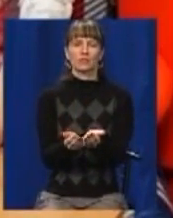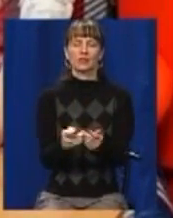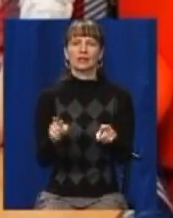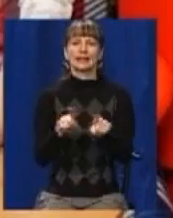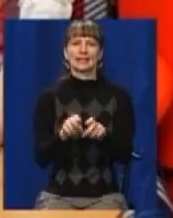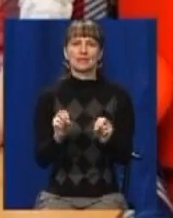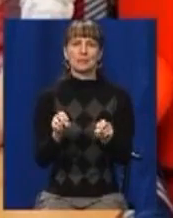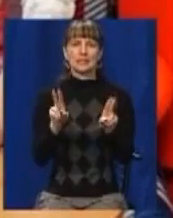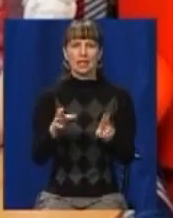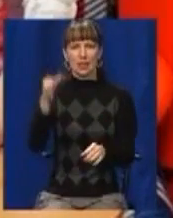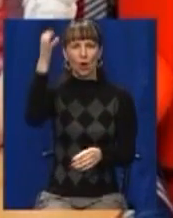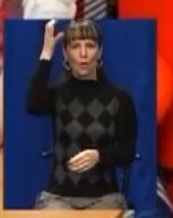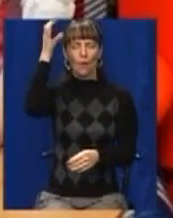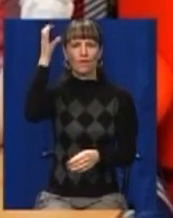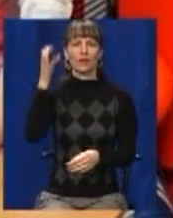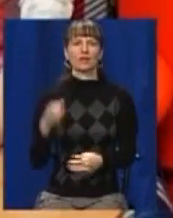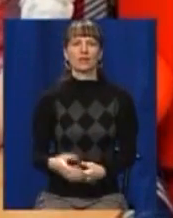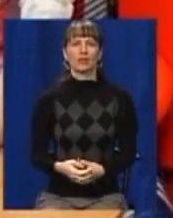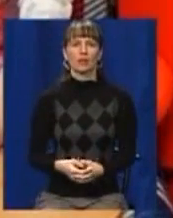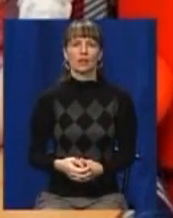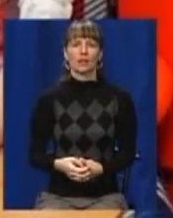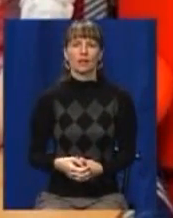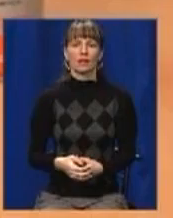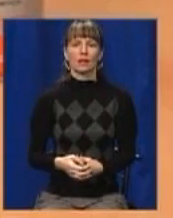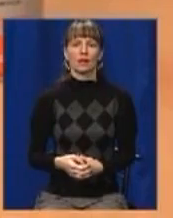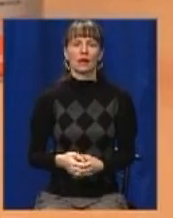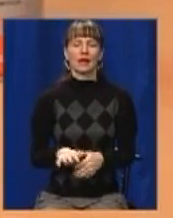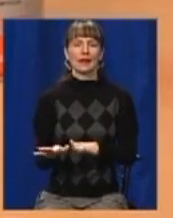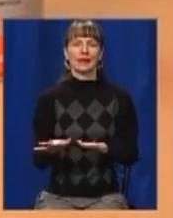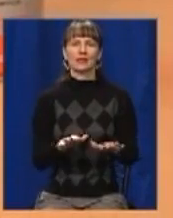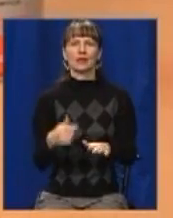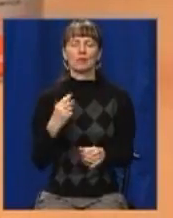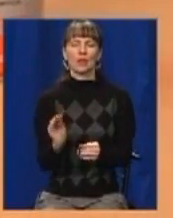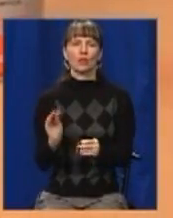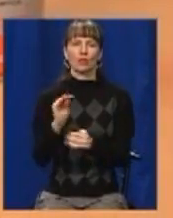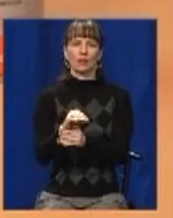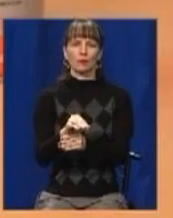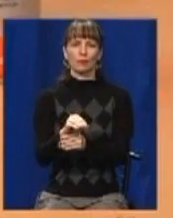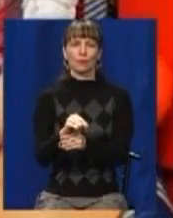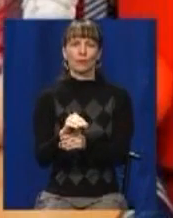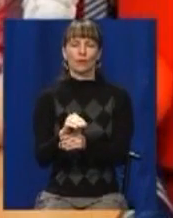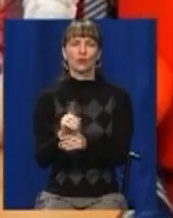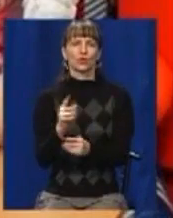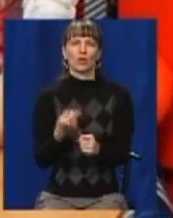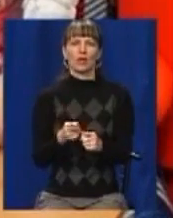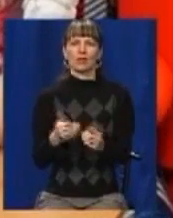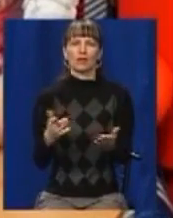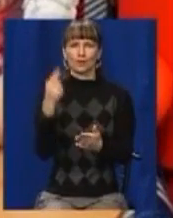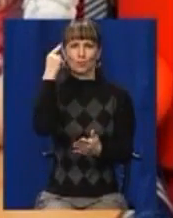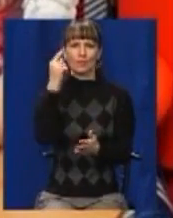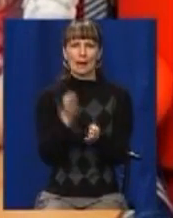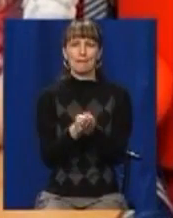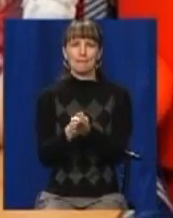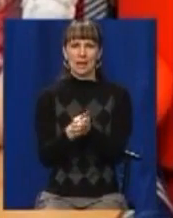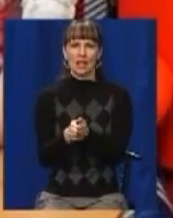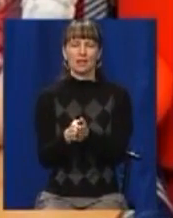такий спеціальний науковий, наукова така рідина, ми її зараз додамо. Що це, як ти вважаєш? Мило.